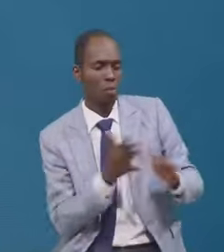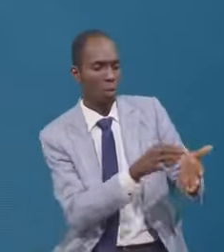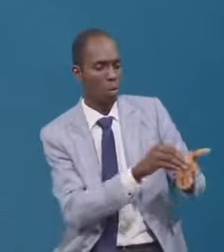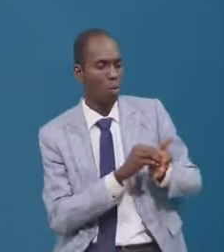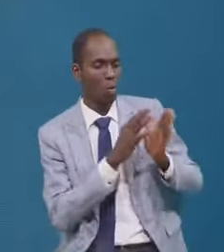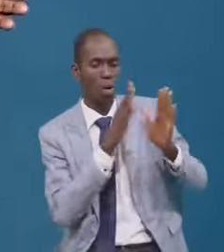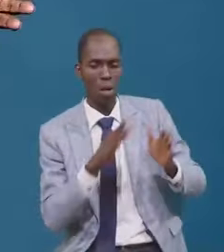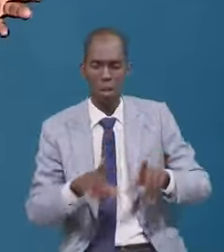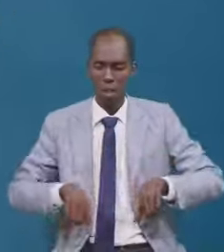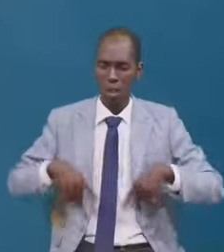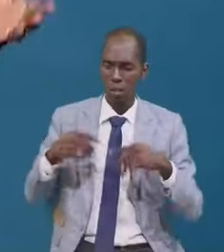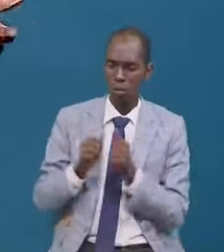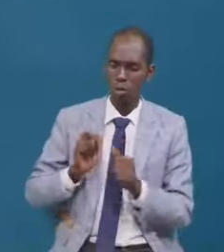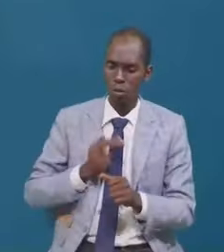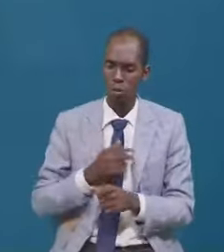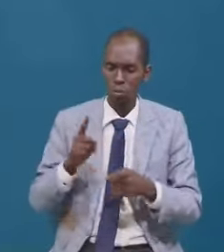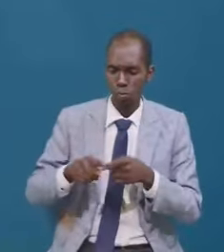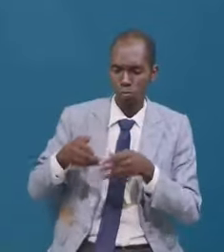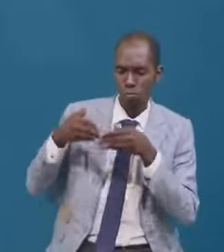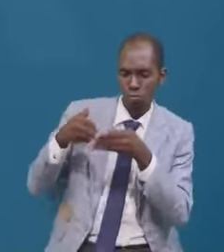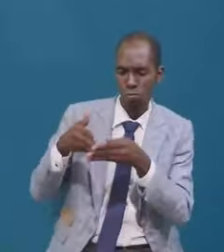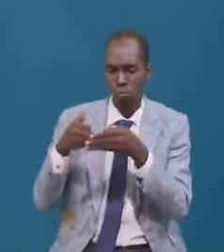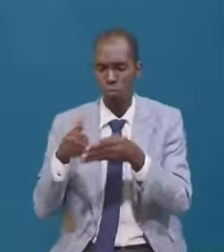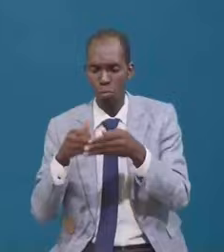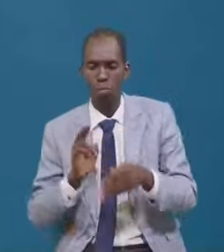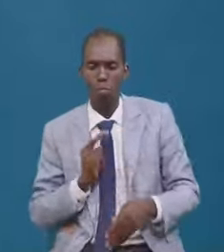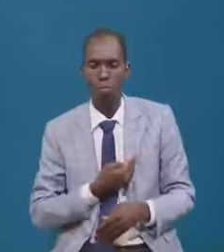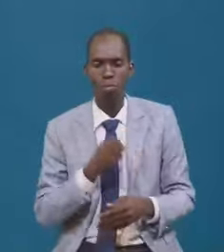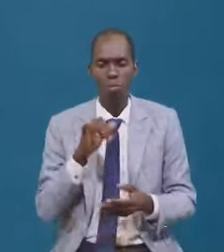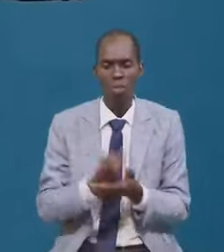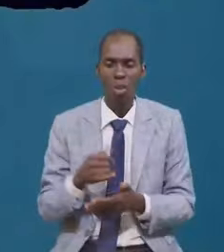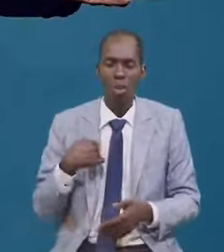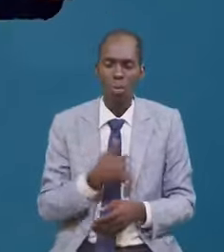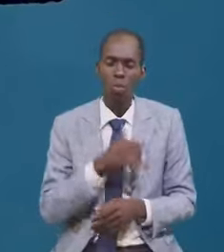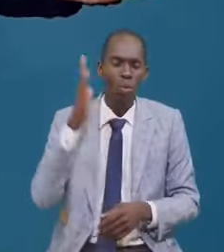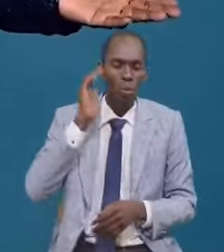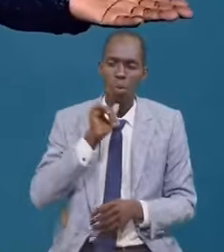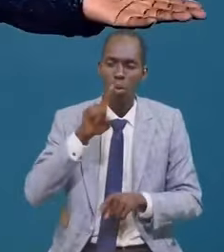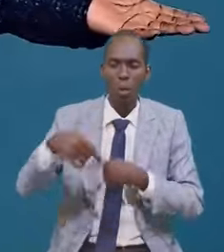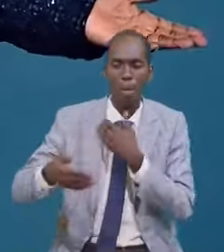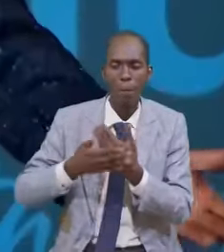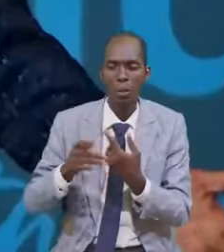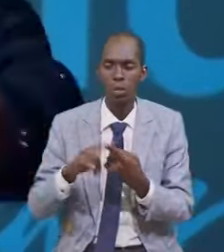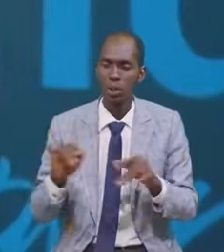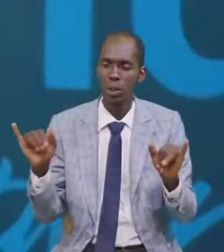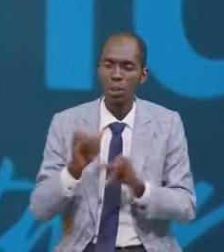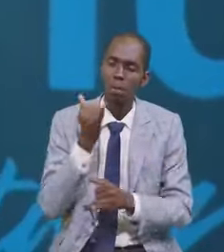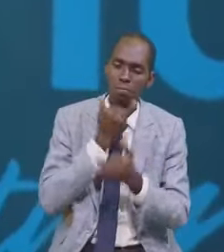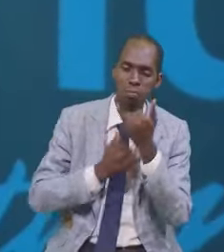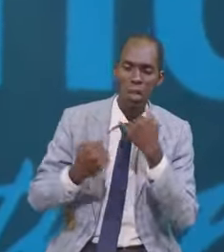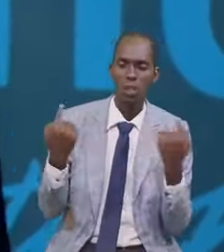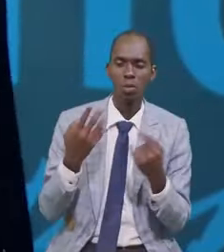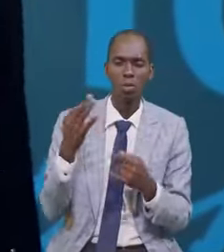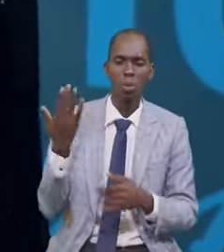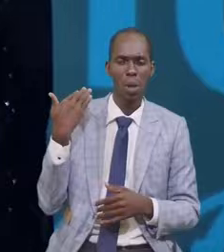with us and guide us so that we will not go back into the crimes and the sins of the past. No.